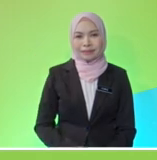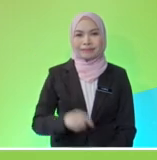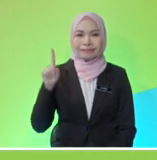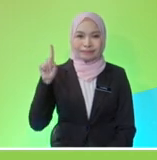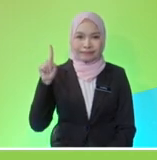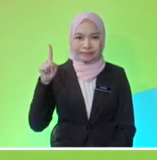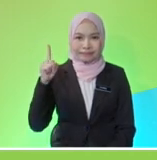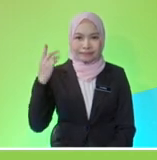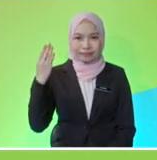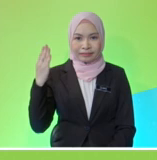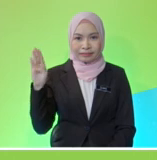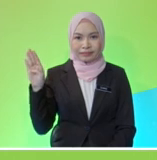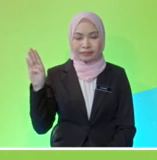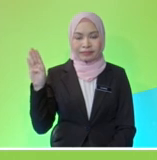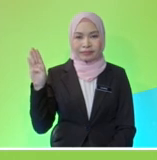Sebelas.